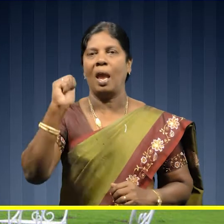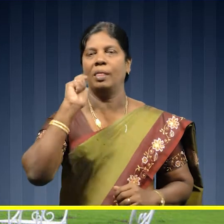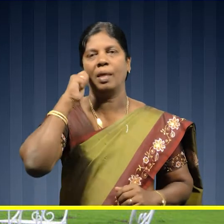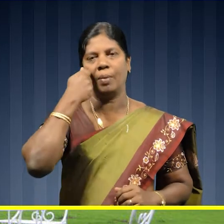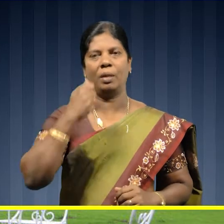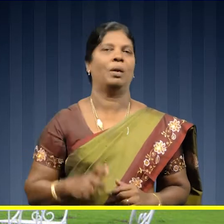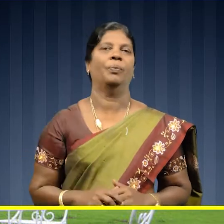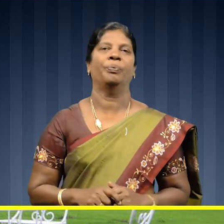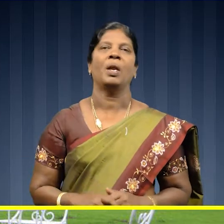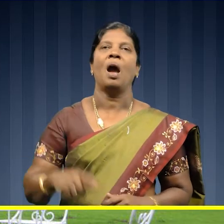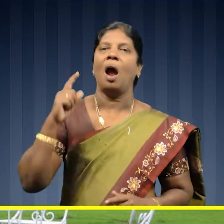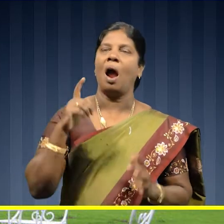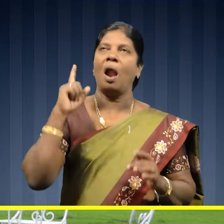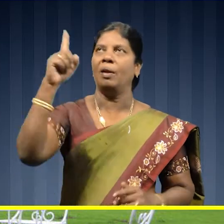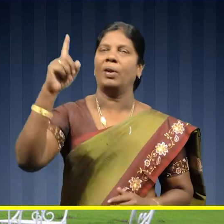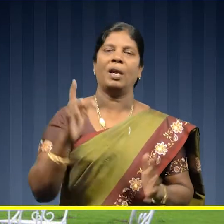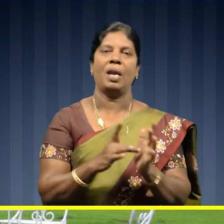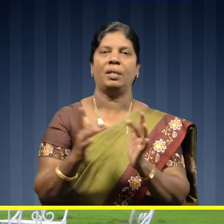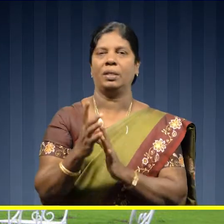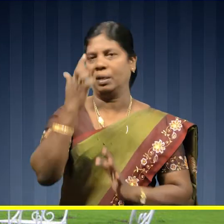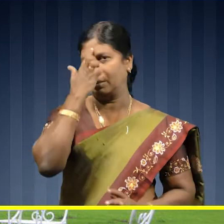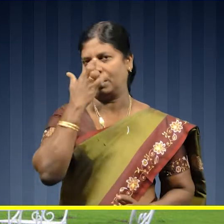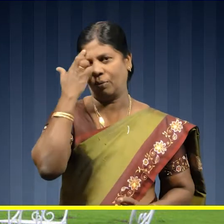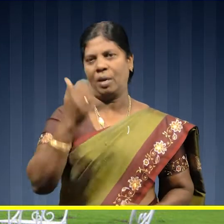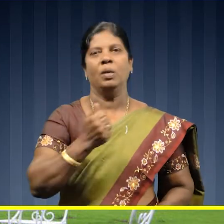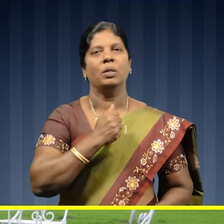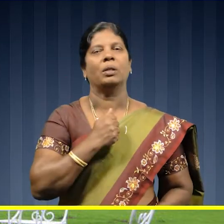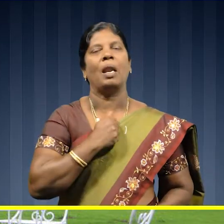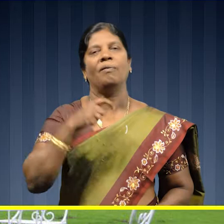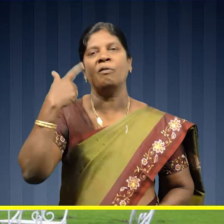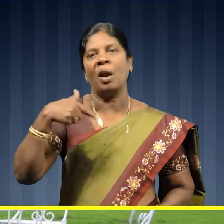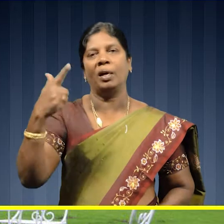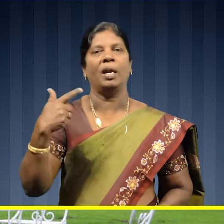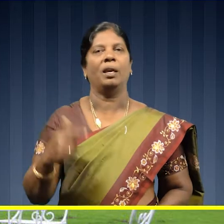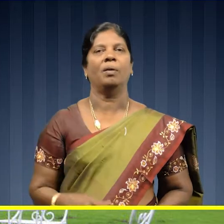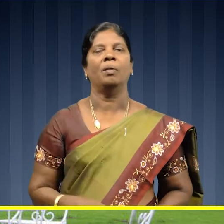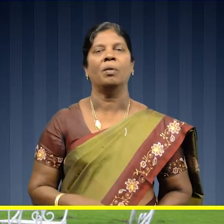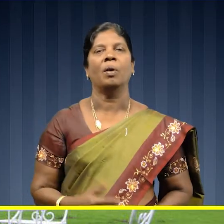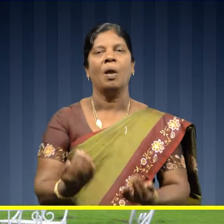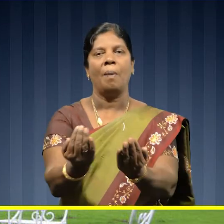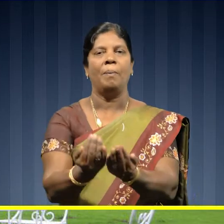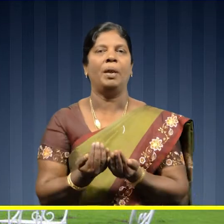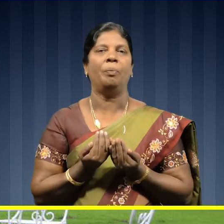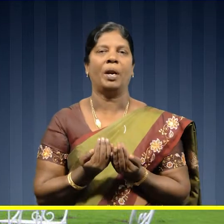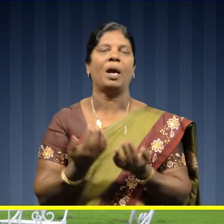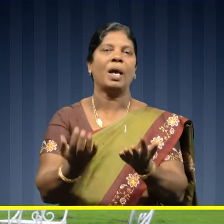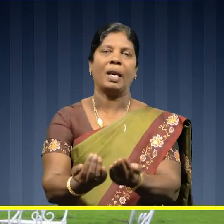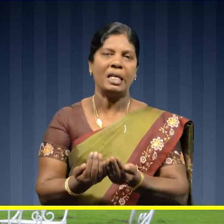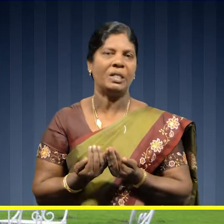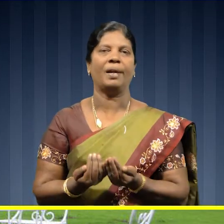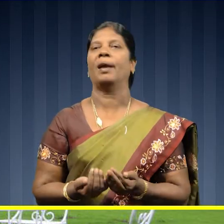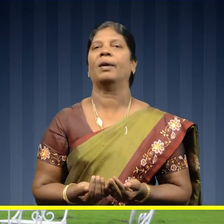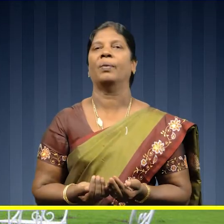எந்த ஒரு மனிதன் ஆண்டவராகிய இயேசு கிறிஸ்துவை த தன்னுடைய வாழ்க்கையின்